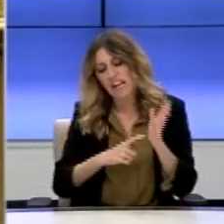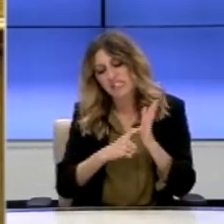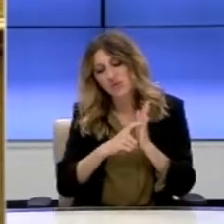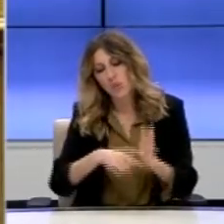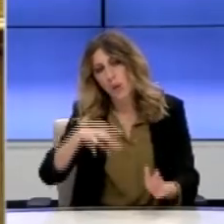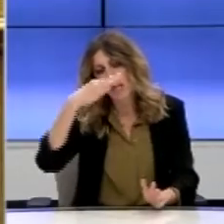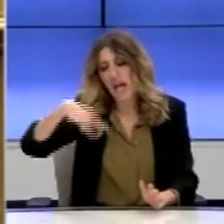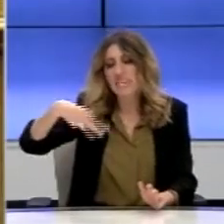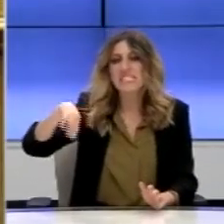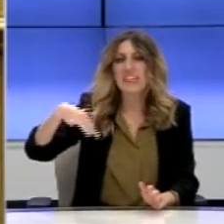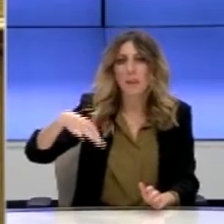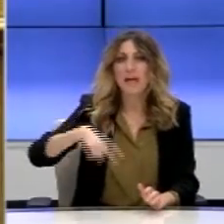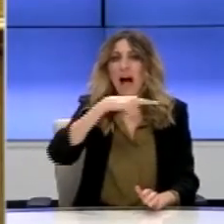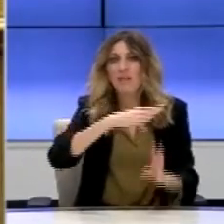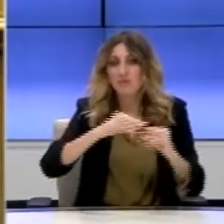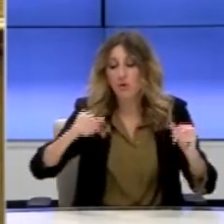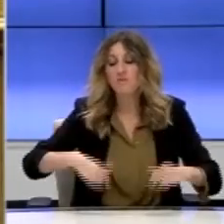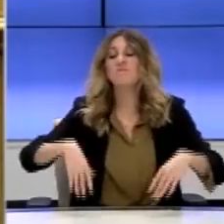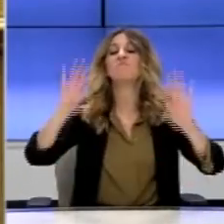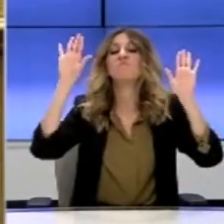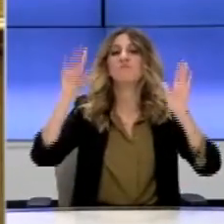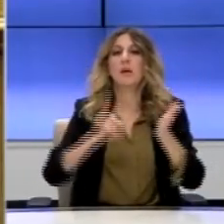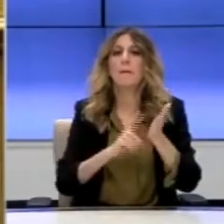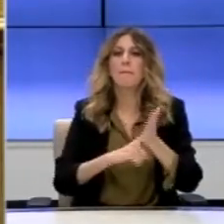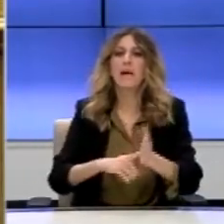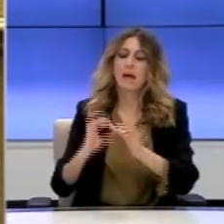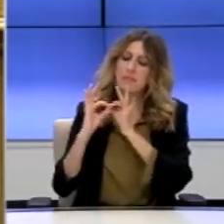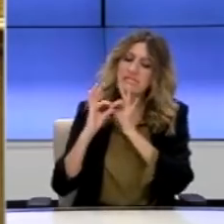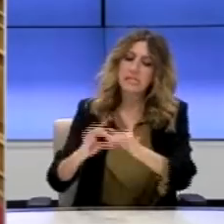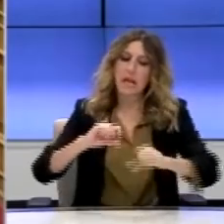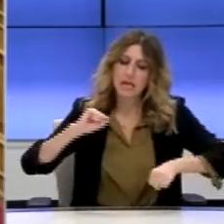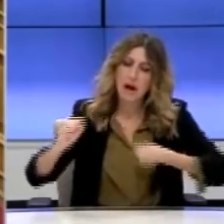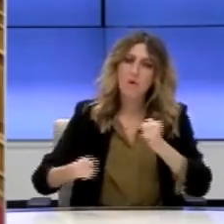αγώνας διαρκείας για την προστασία της υγείας. Τα υπόλοιπα στη δευτερολογία.